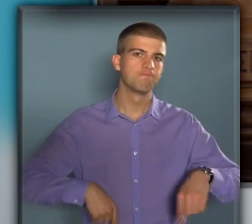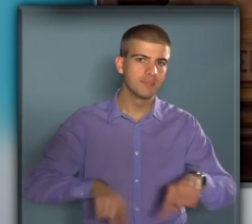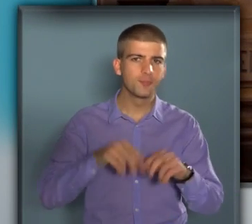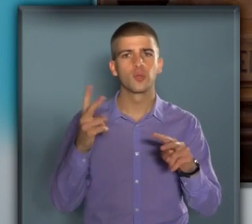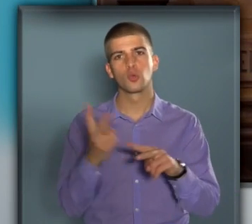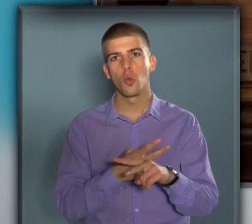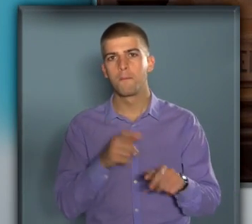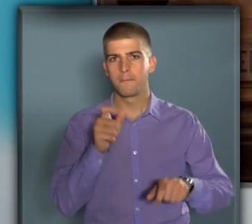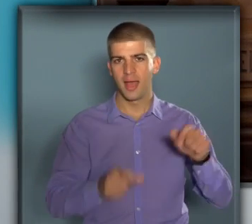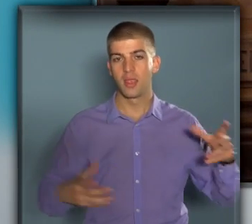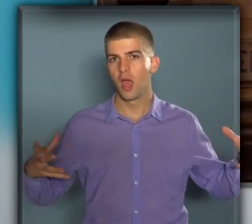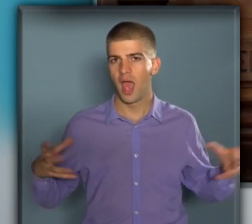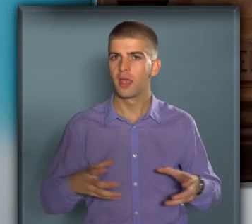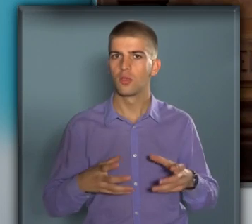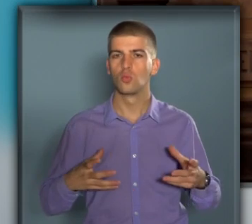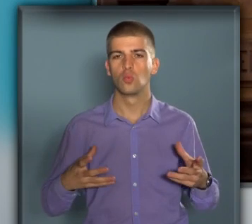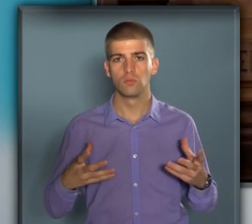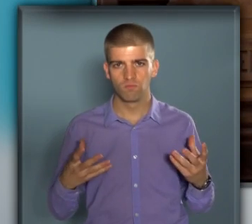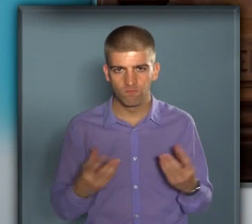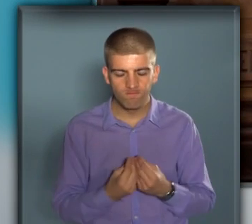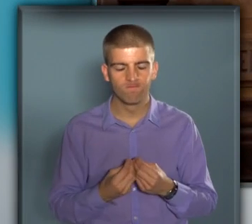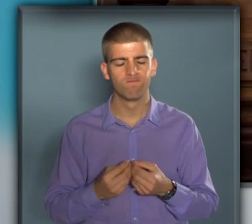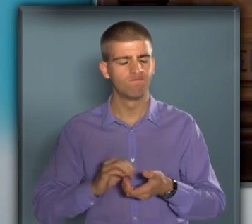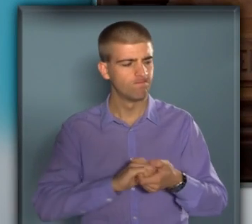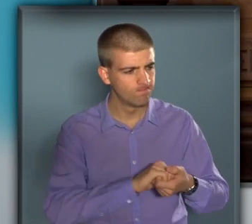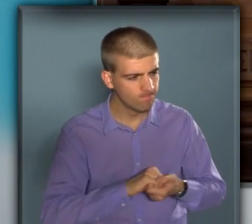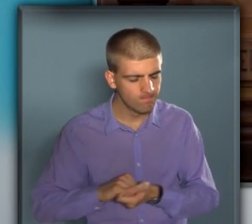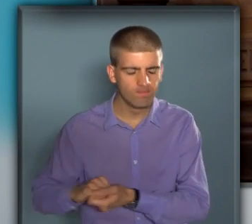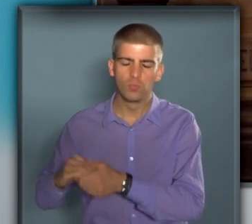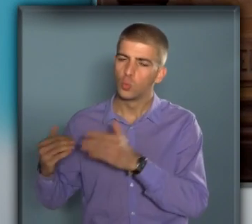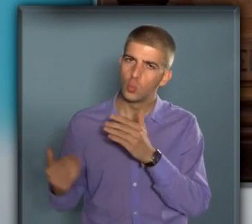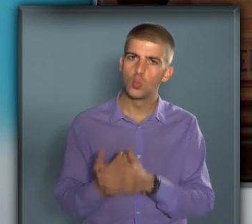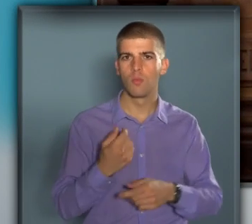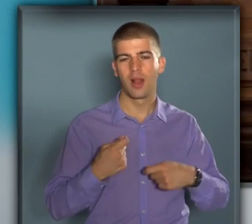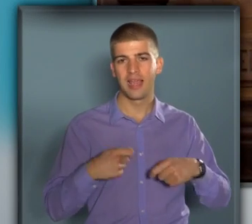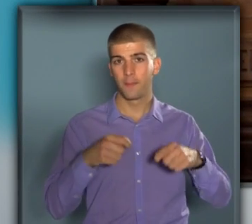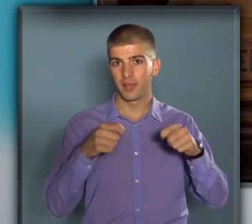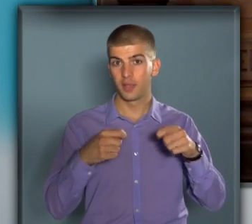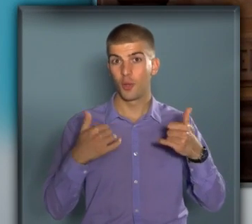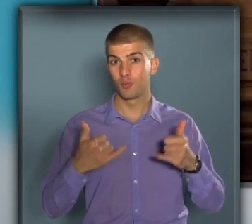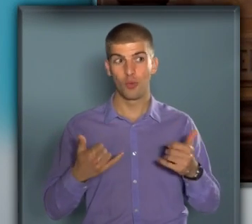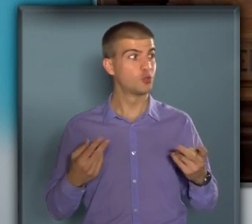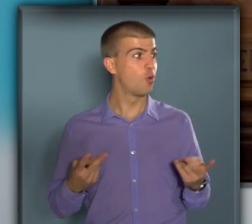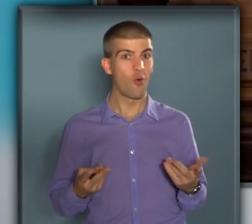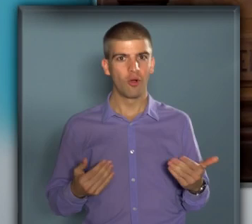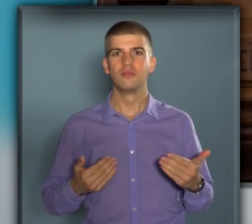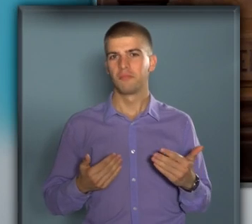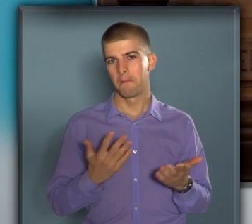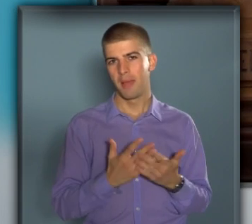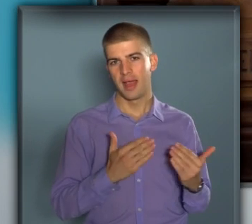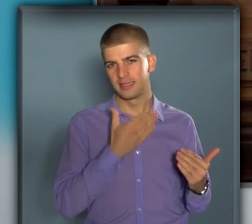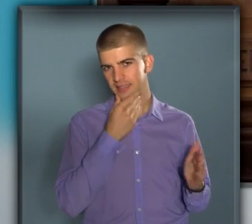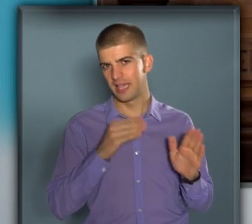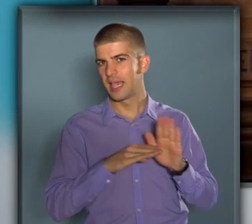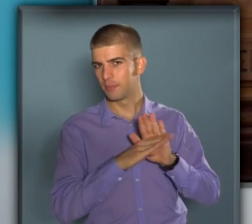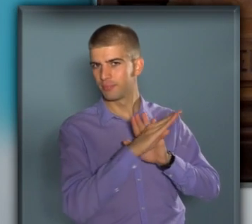amikor kőbányaiak összefogtunk, hogy közös erővel egy újraépítkezést indítsunk el, hová tudtunk eljutni az elmúlt 10